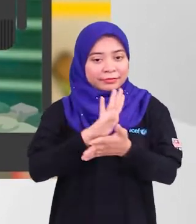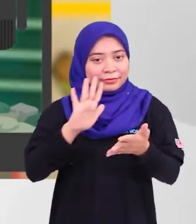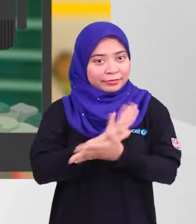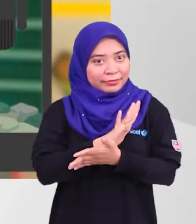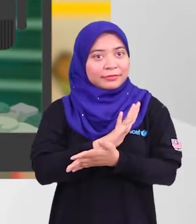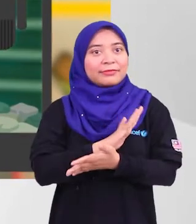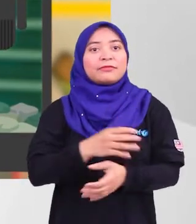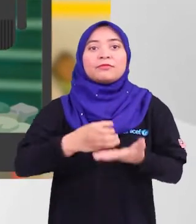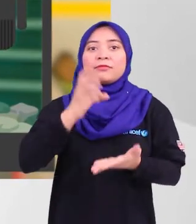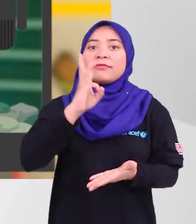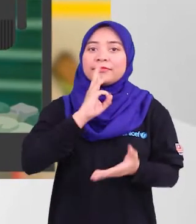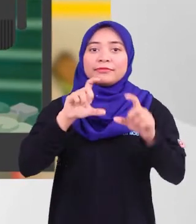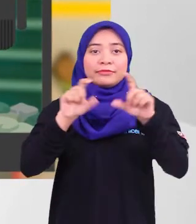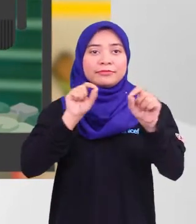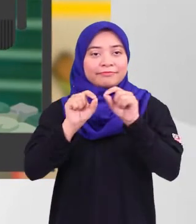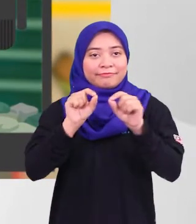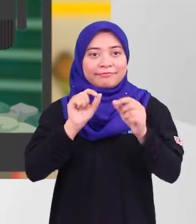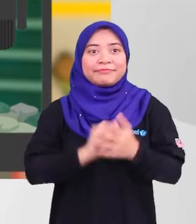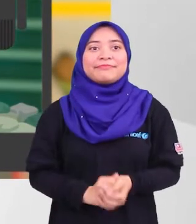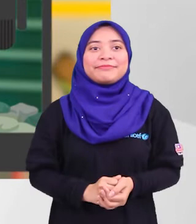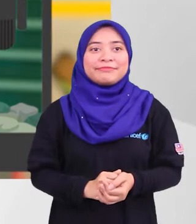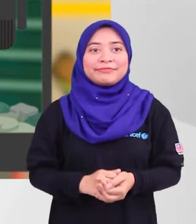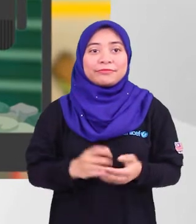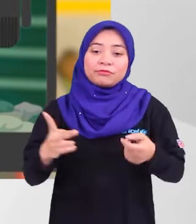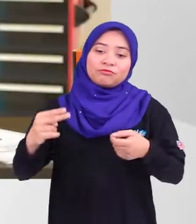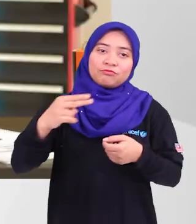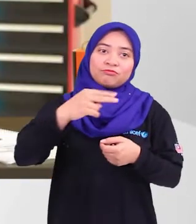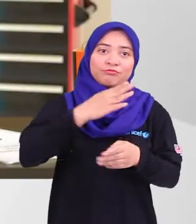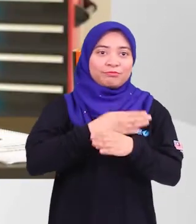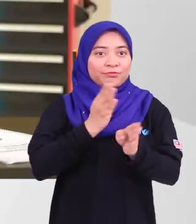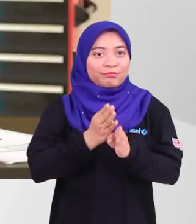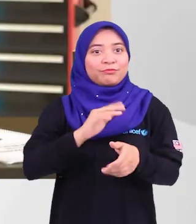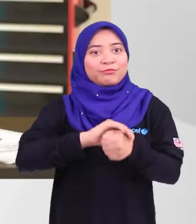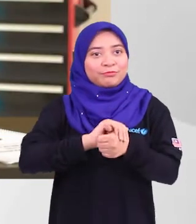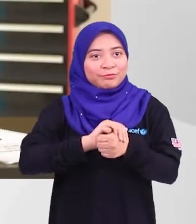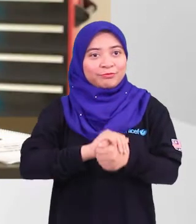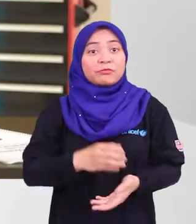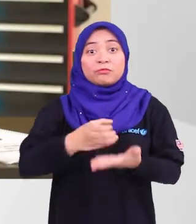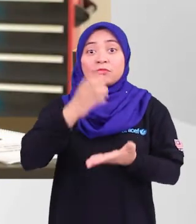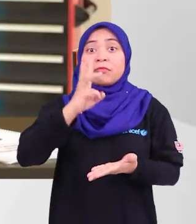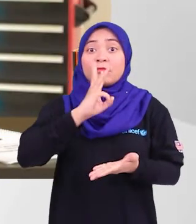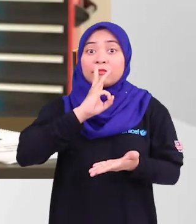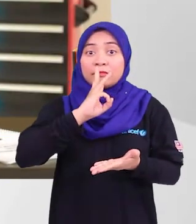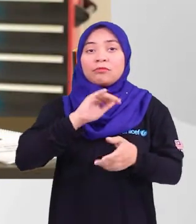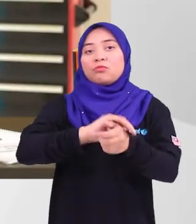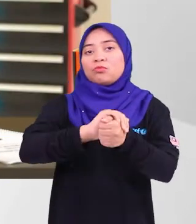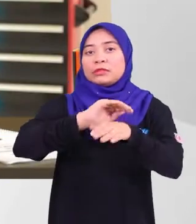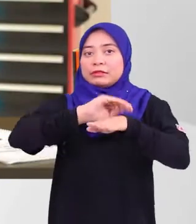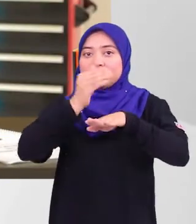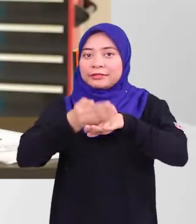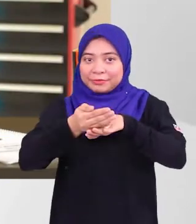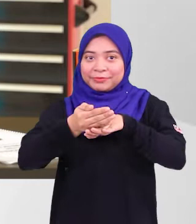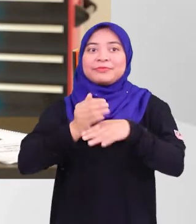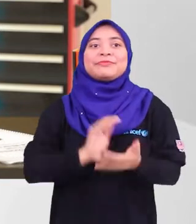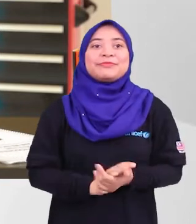dulu, kertas kardboard, botol air dan papan microbit. Potong bentuk kura-kura daripada kardboard. Gunakan botol air plastik